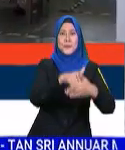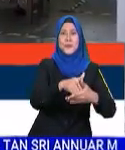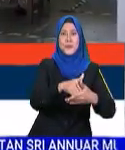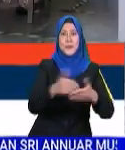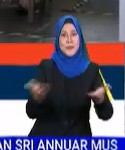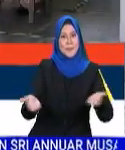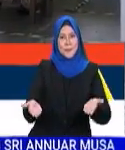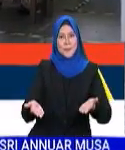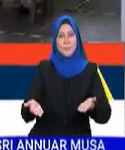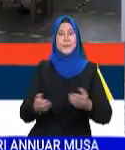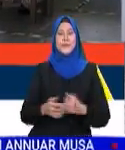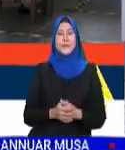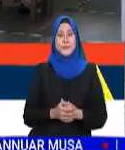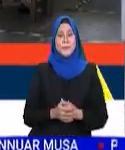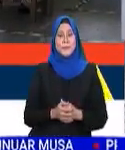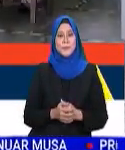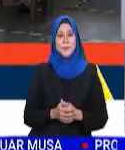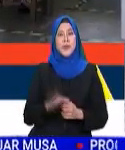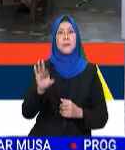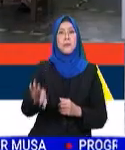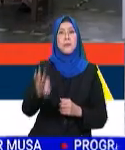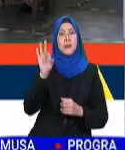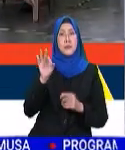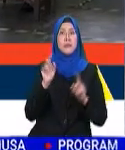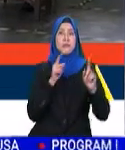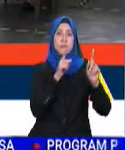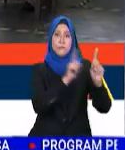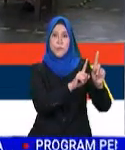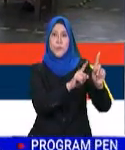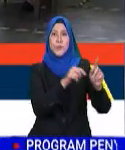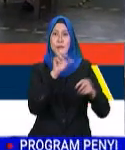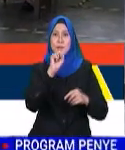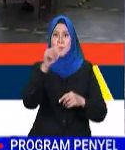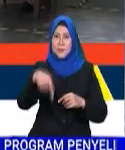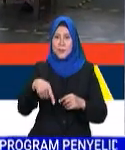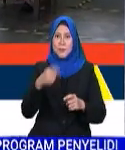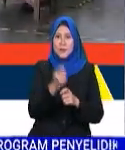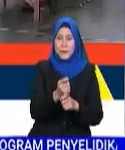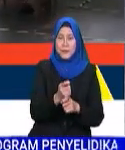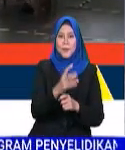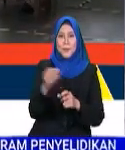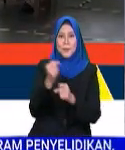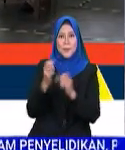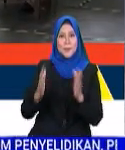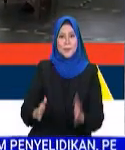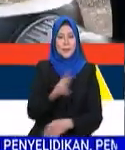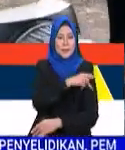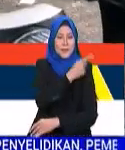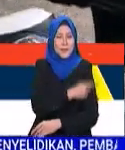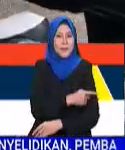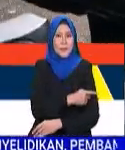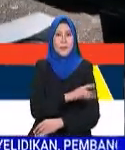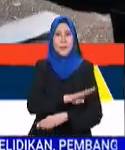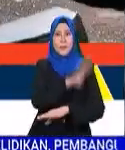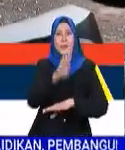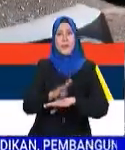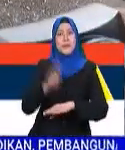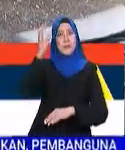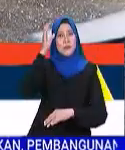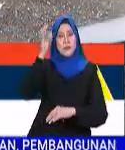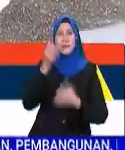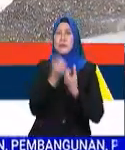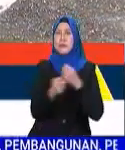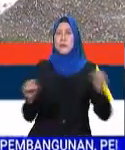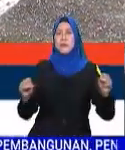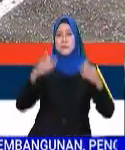pusat pengundian ini. Pemilih mematuhi SOP yang ditetapkan dan kelihatan petugas klinik kesihatan Bukit Cina lengkap